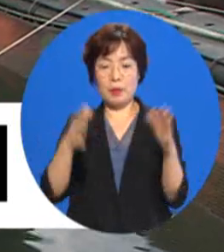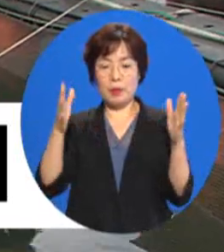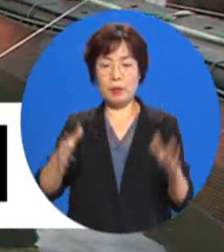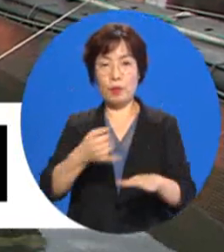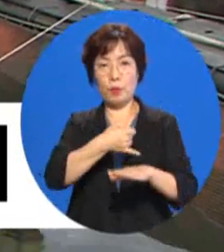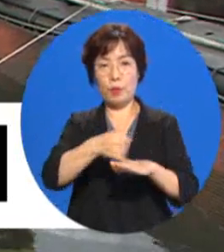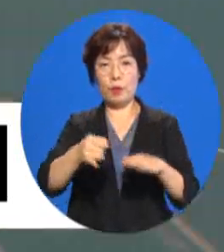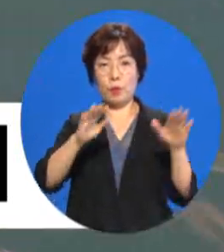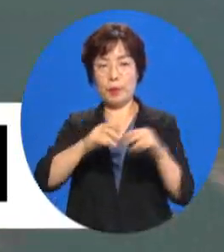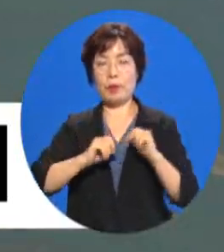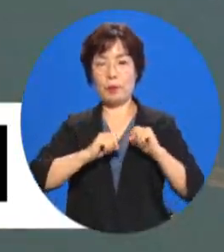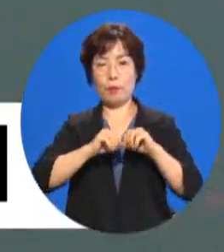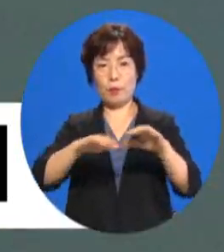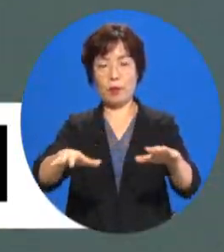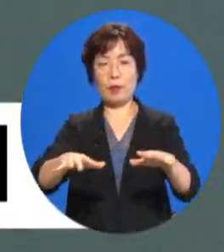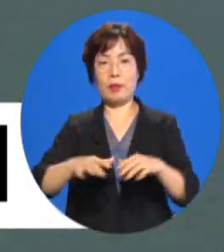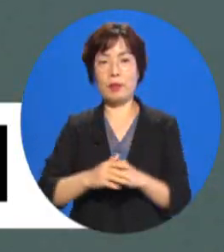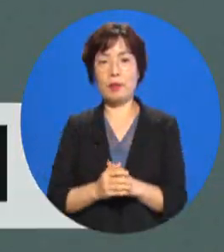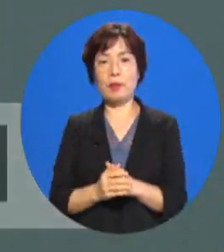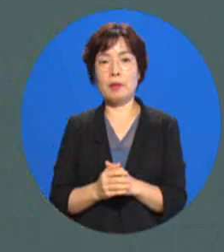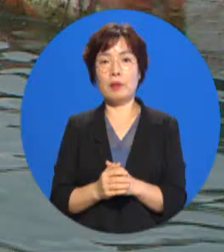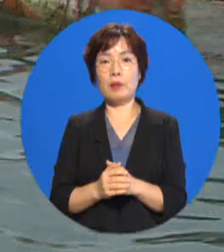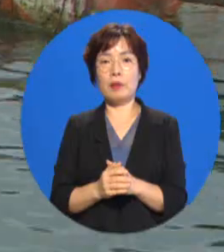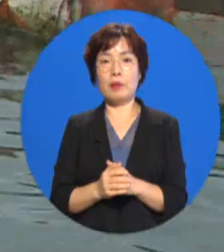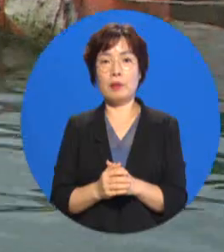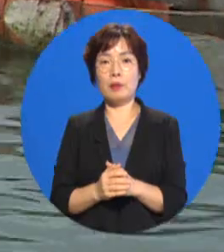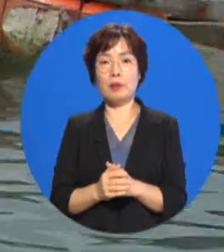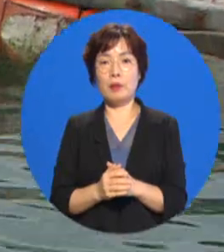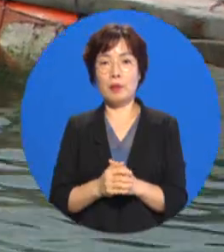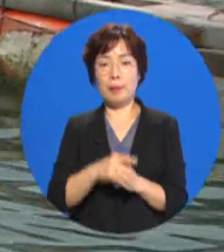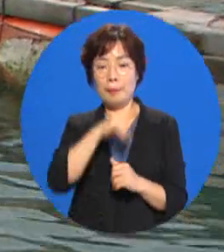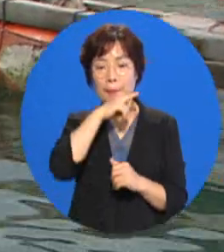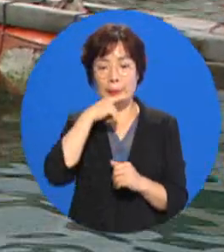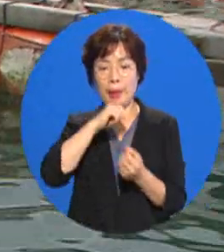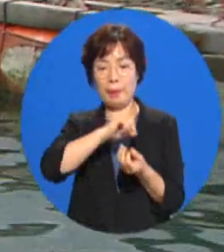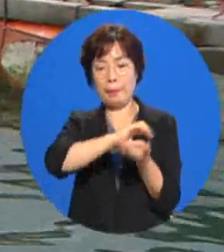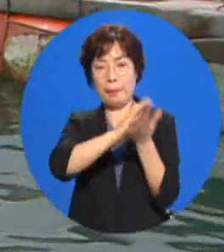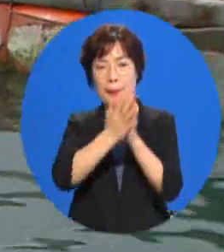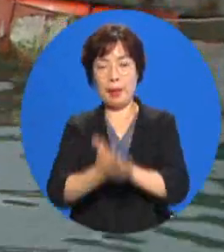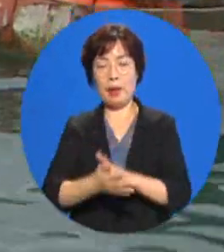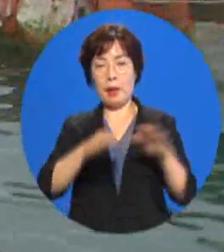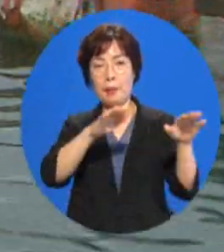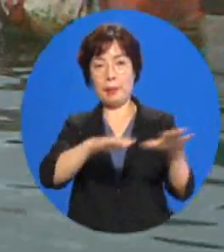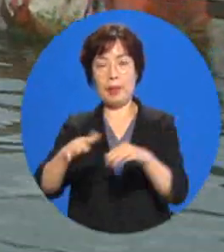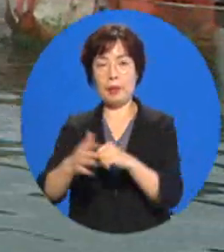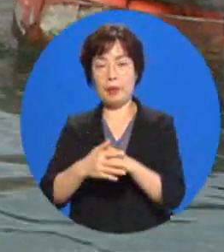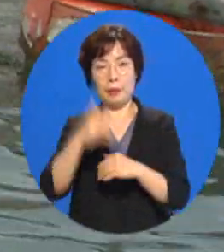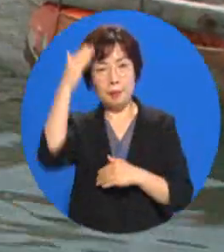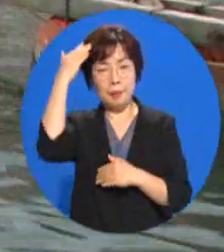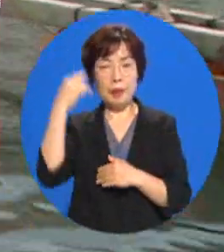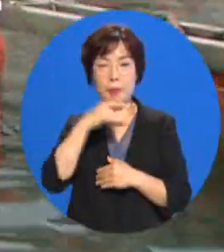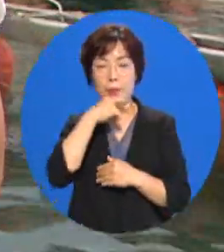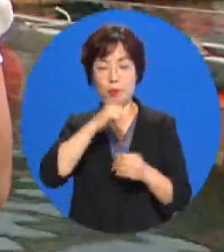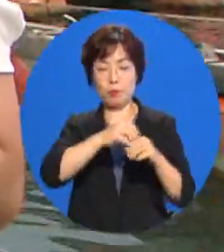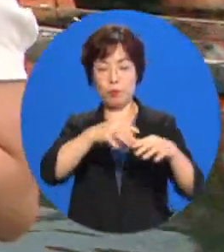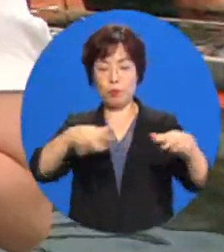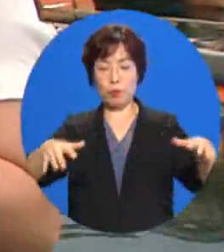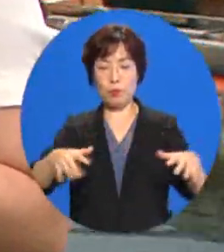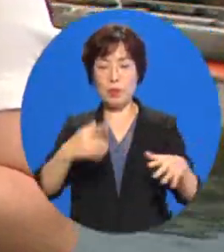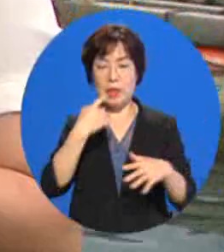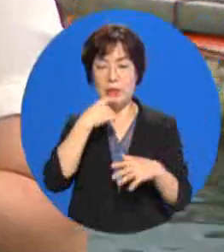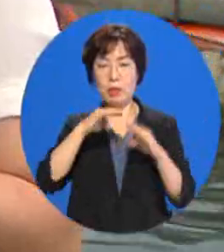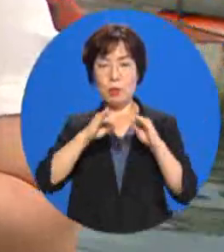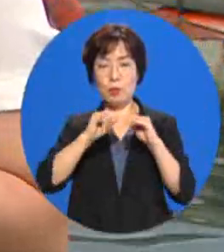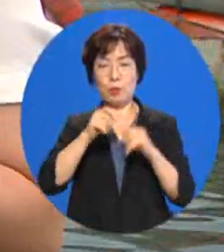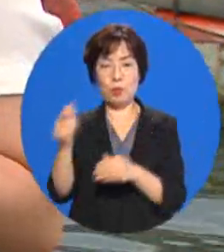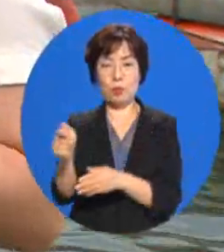완도 해역까지 적조가 확대된 겁니다. 적조가 발생한 해역입니다. 검붉은 적조띠위로 황토를 살포하는